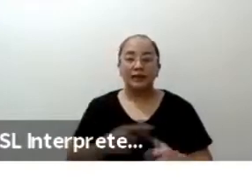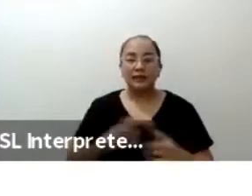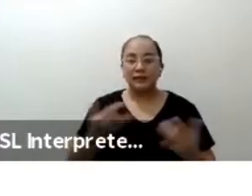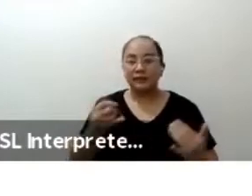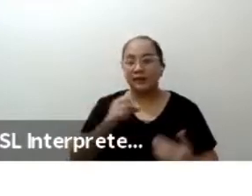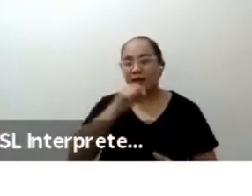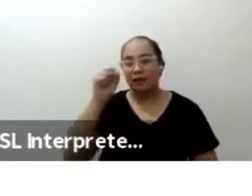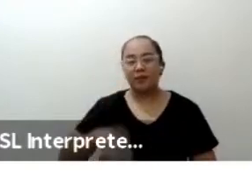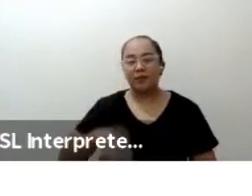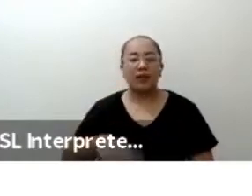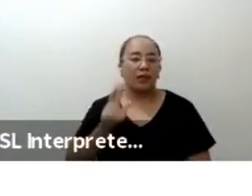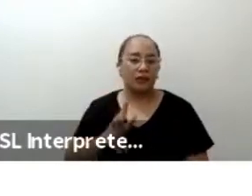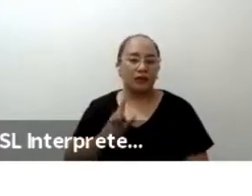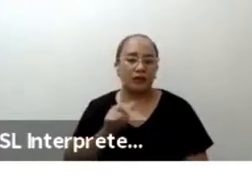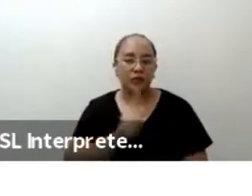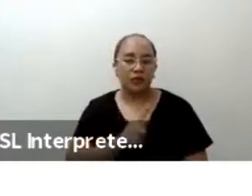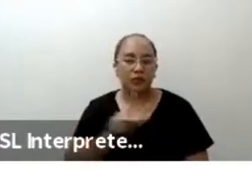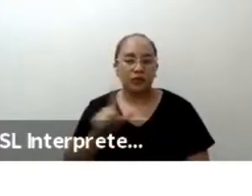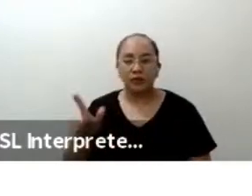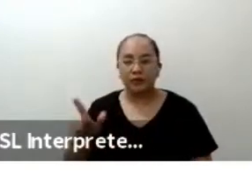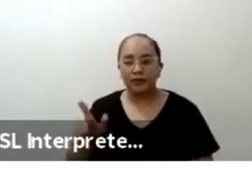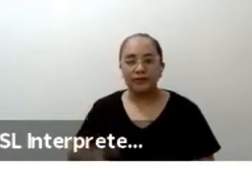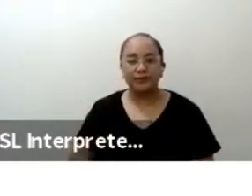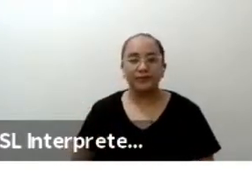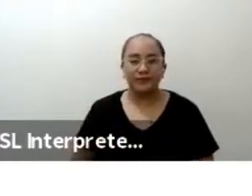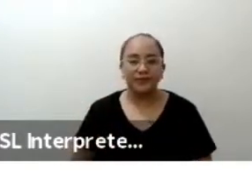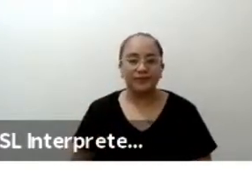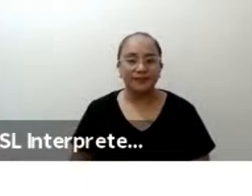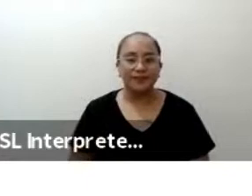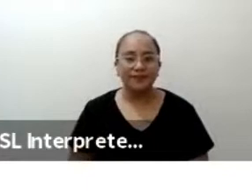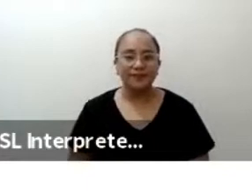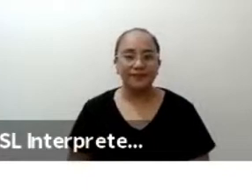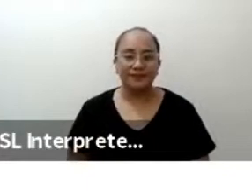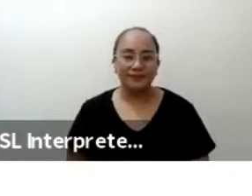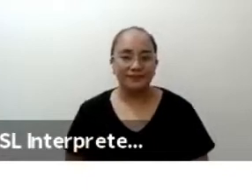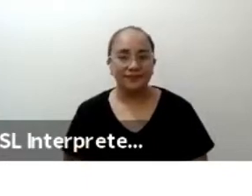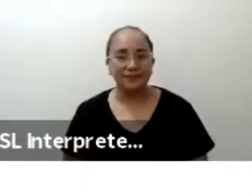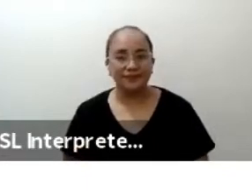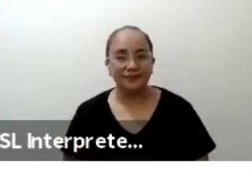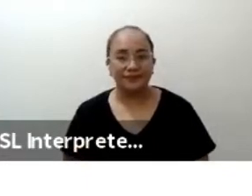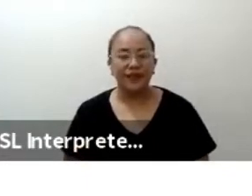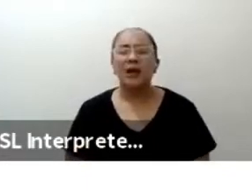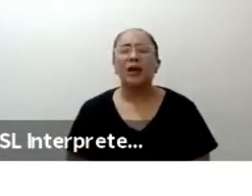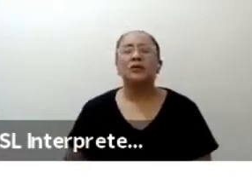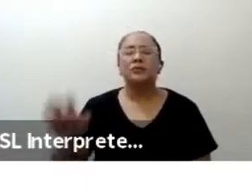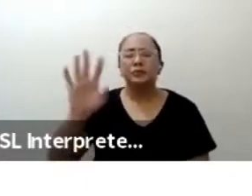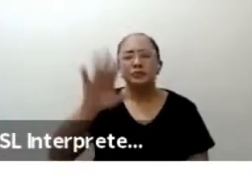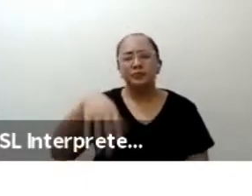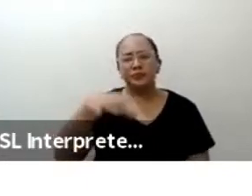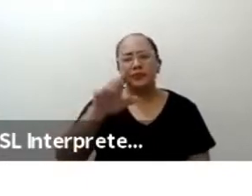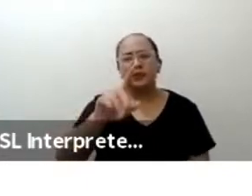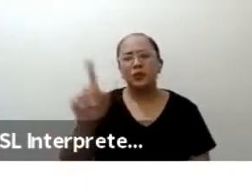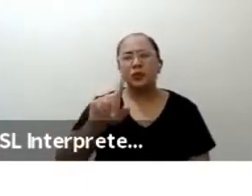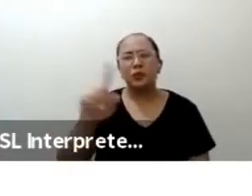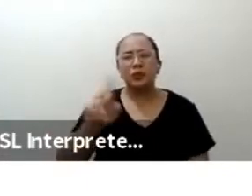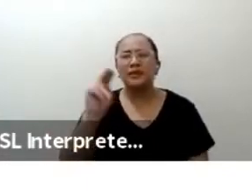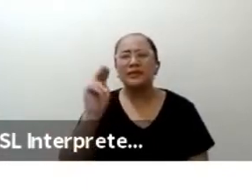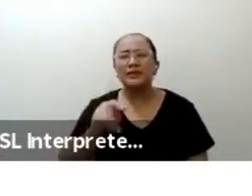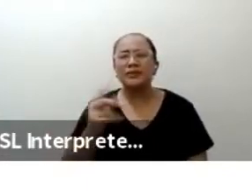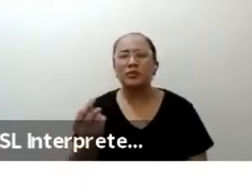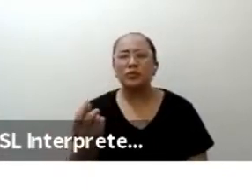hanggang noong April 30, 2021. Ano ba ang kailangan nating